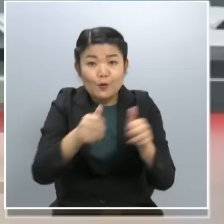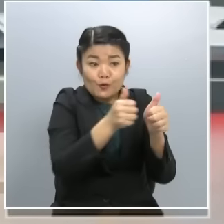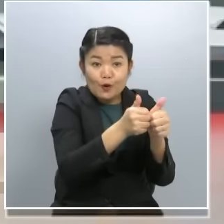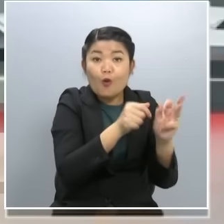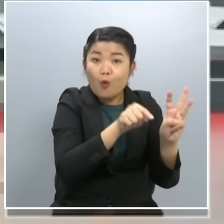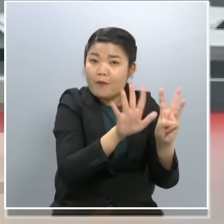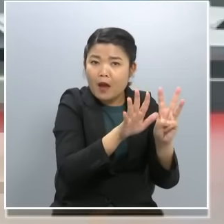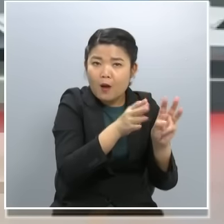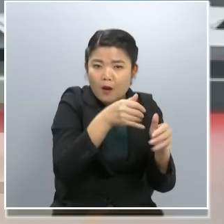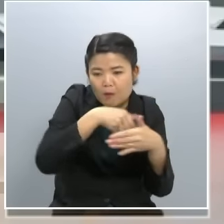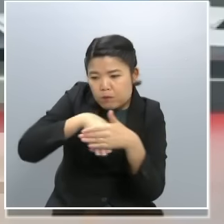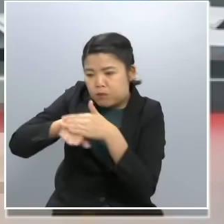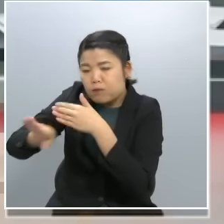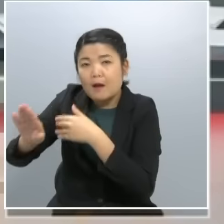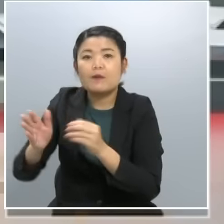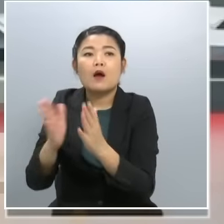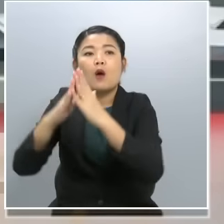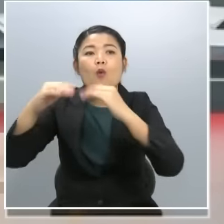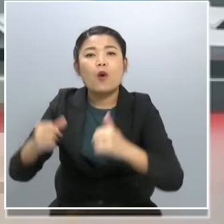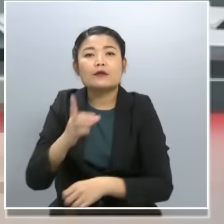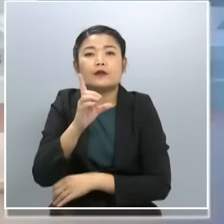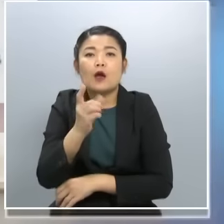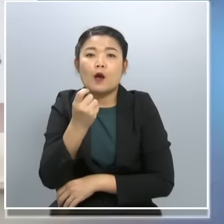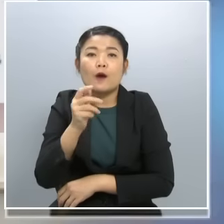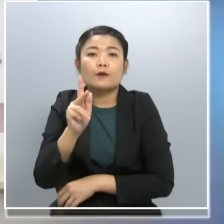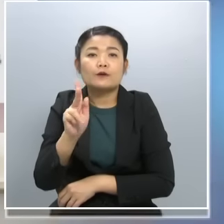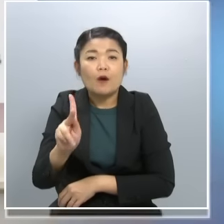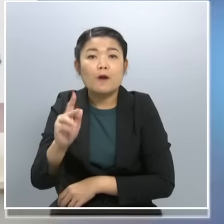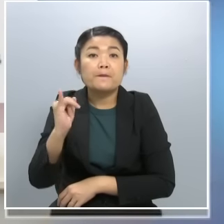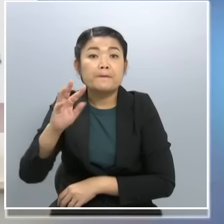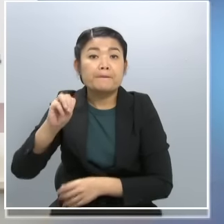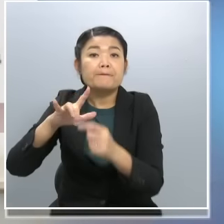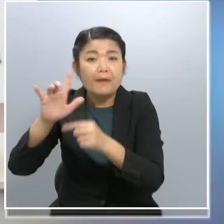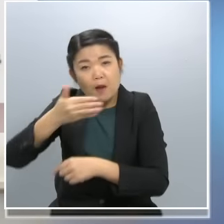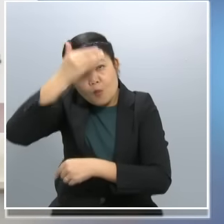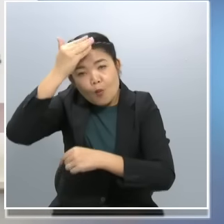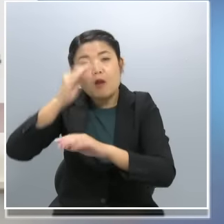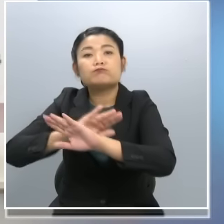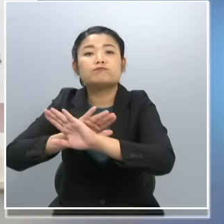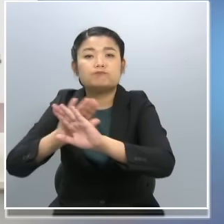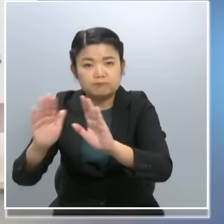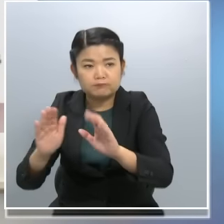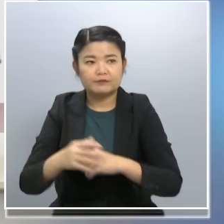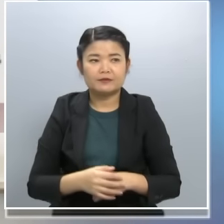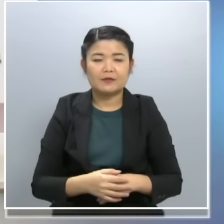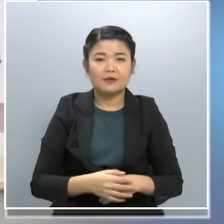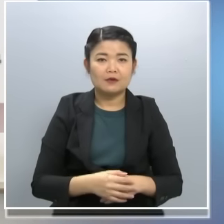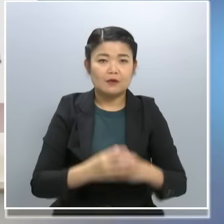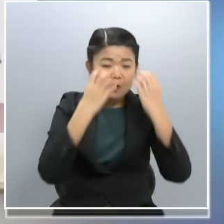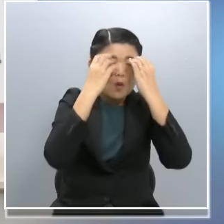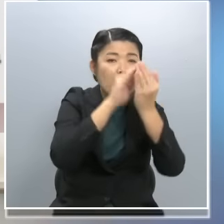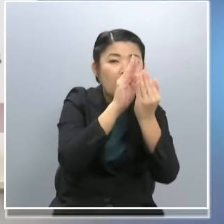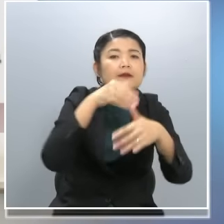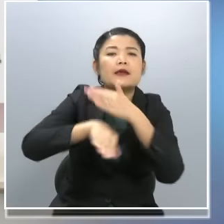ก็ไปสึกที่วัดดอกไม้นะคะทางบิ๊กเกรียนได้โพสต์เอาไว้แบบนี้บอกว่าหนุ่มกัญชัยไม่ได้หนีตุ๊กแกบิ๊กเกรียน